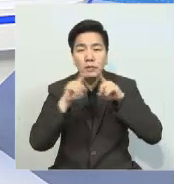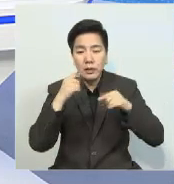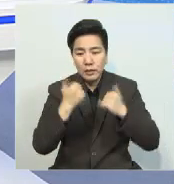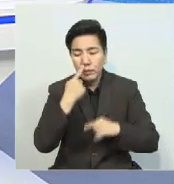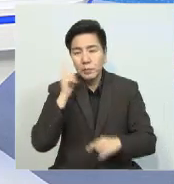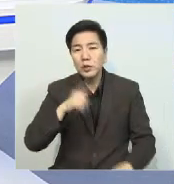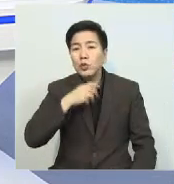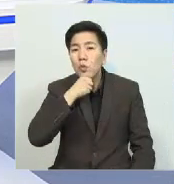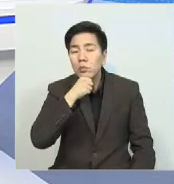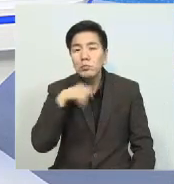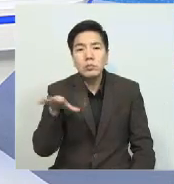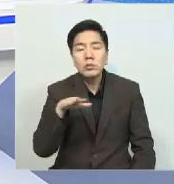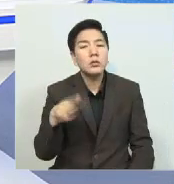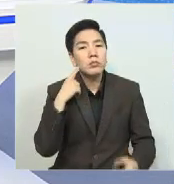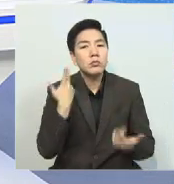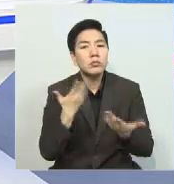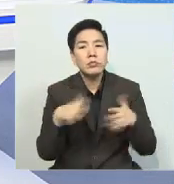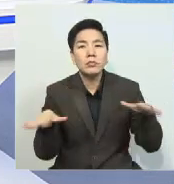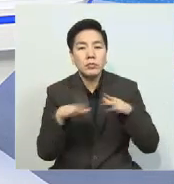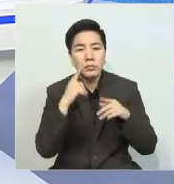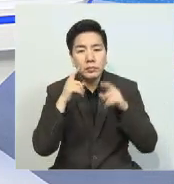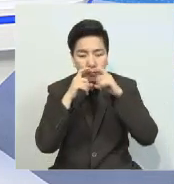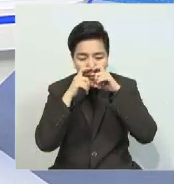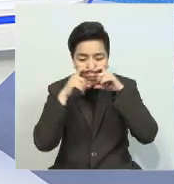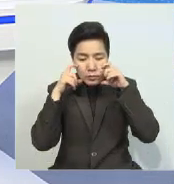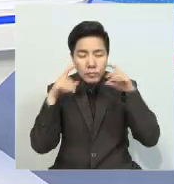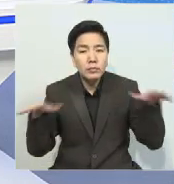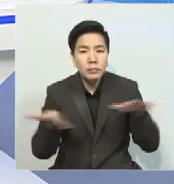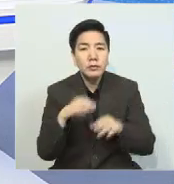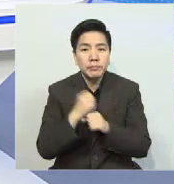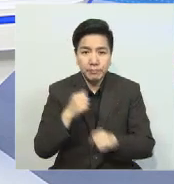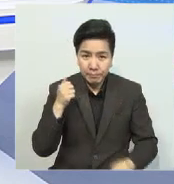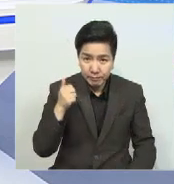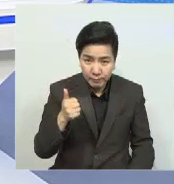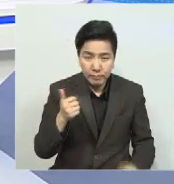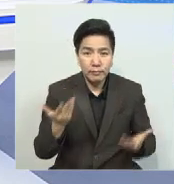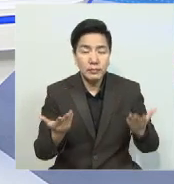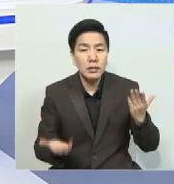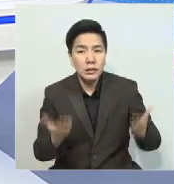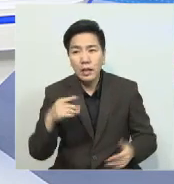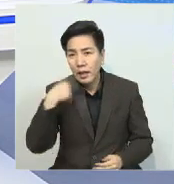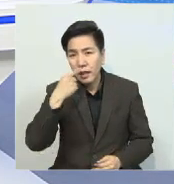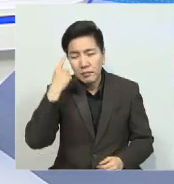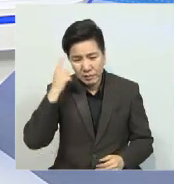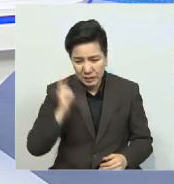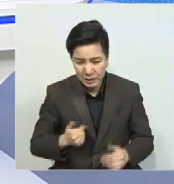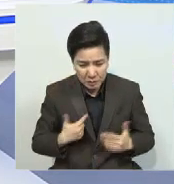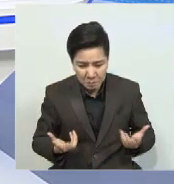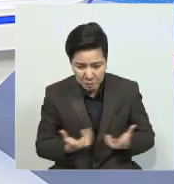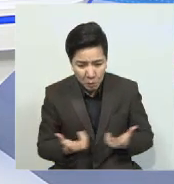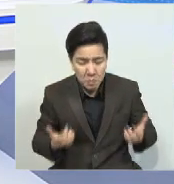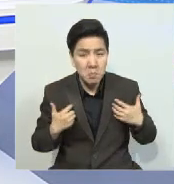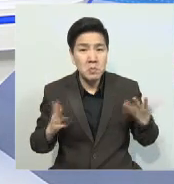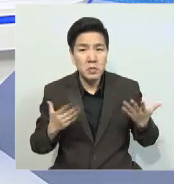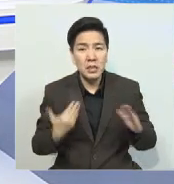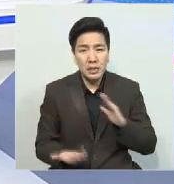ป็นสีส้มแล้วเนี่ยใช้หน้ากากป้องกันหน้ากากอนามัยเนี่ยป้องกันธรรมดาไปก่อนก็ได้หรือว่าใครที่ไม่มีจริงๆหาไม่ทันจริ